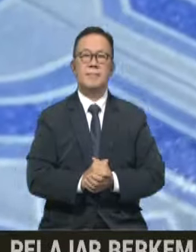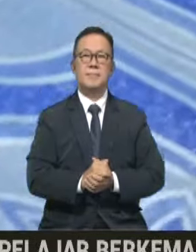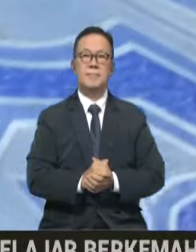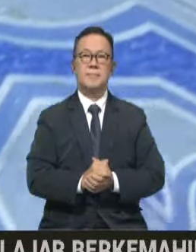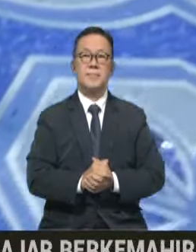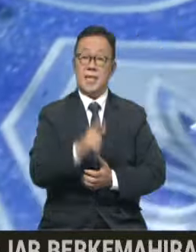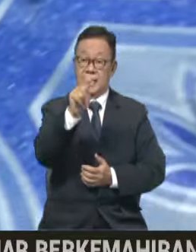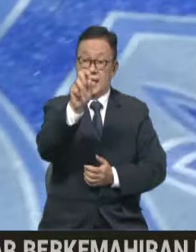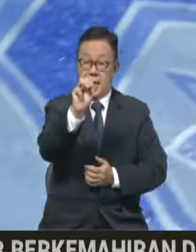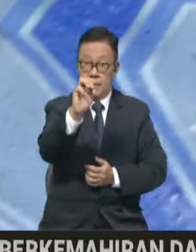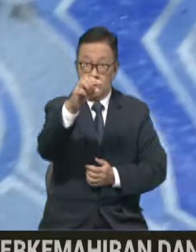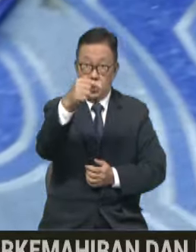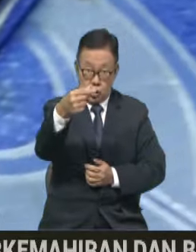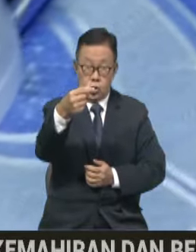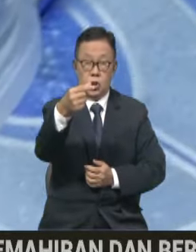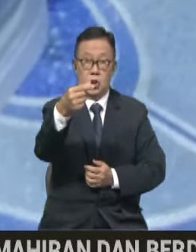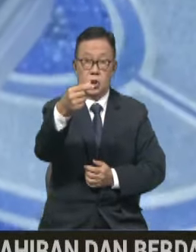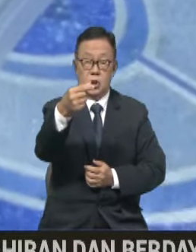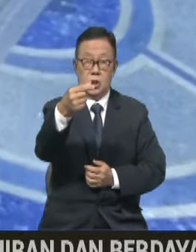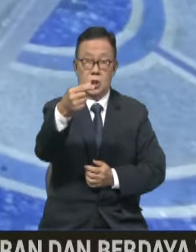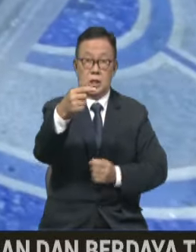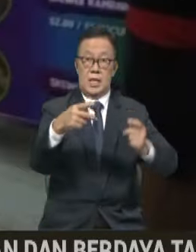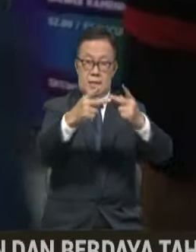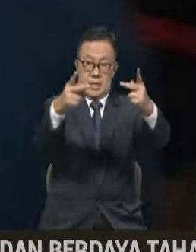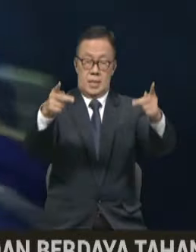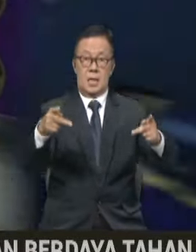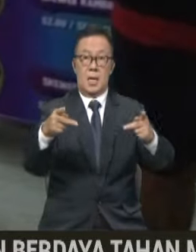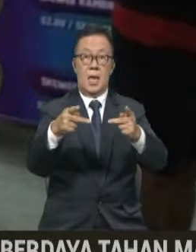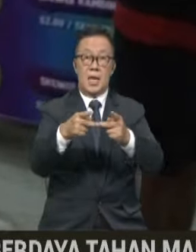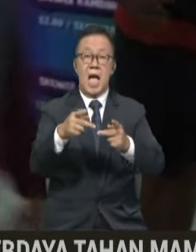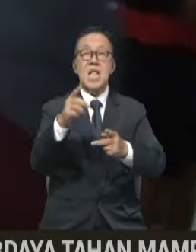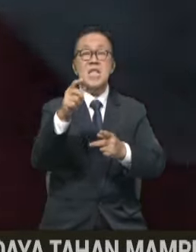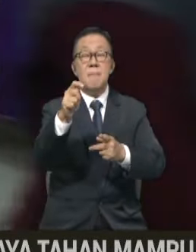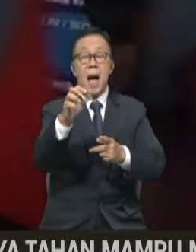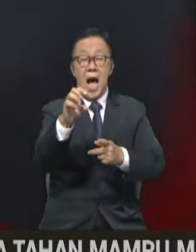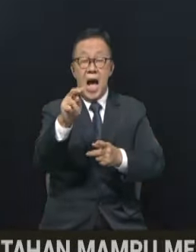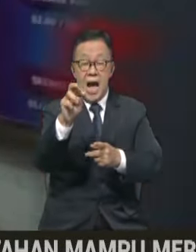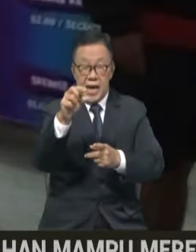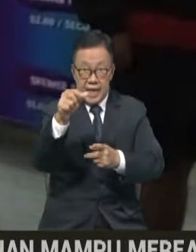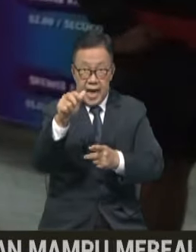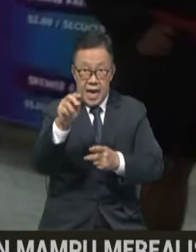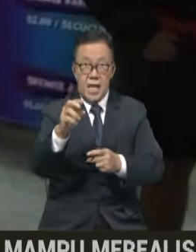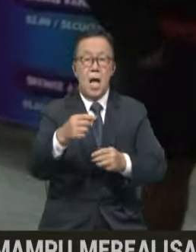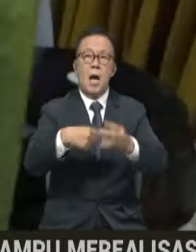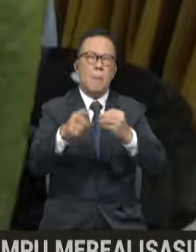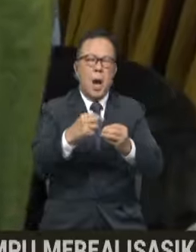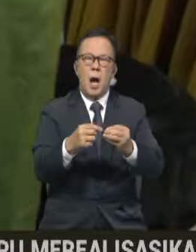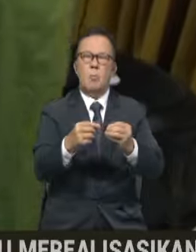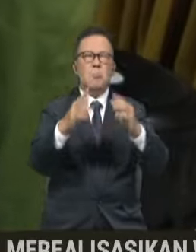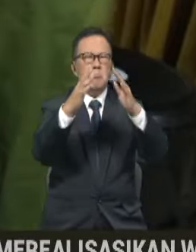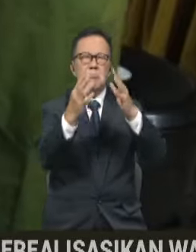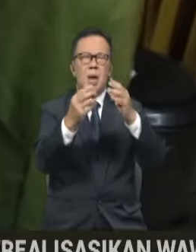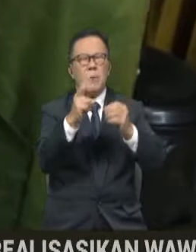Di daerah Temburong pula, gerai perayaan diadakan di kawasan dermaga Pekan Bangar. Sebanyak 42 petak gerai